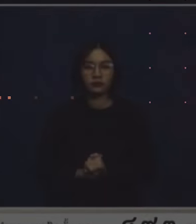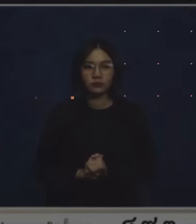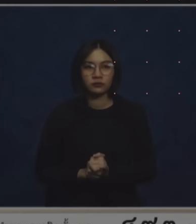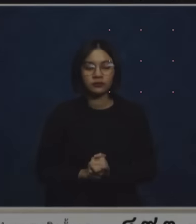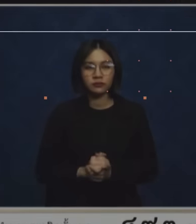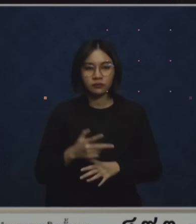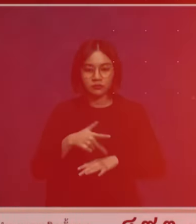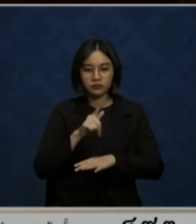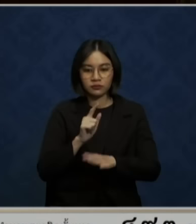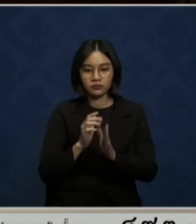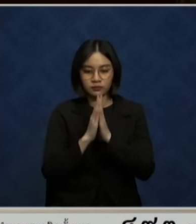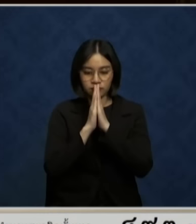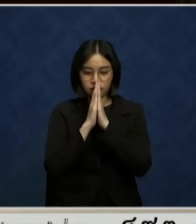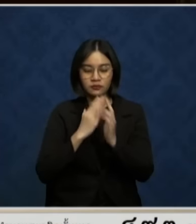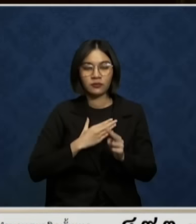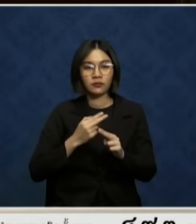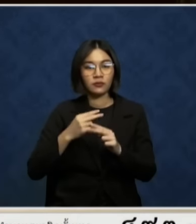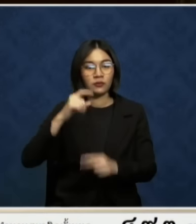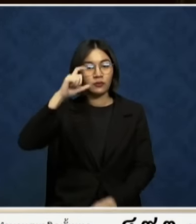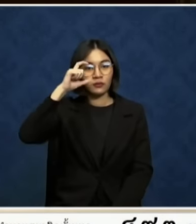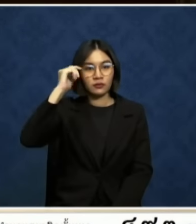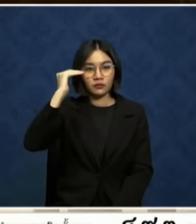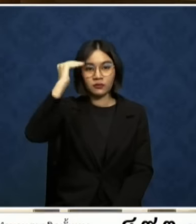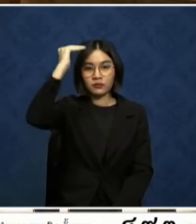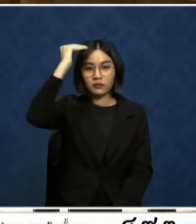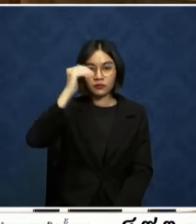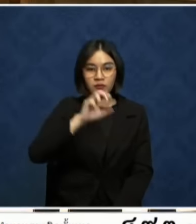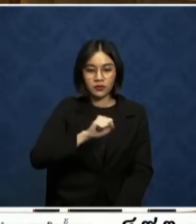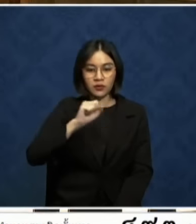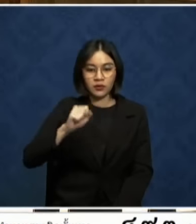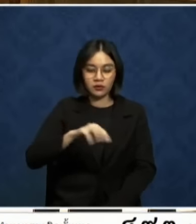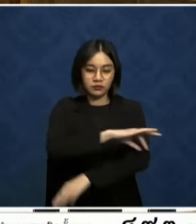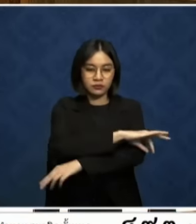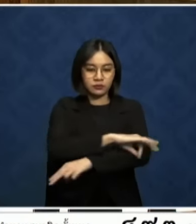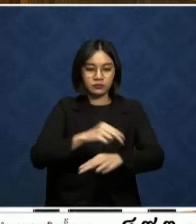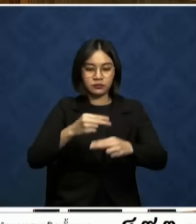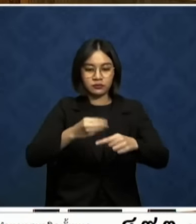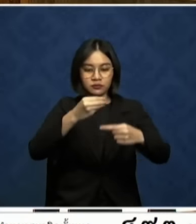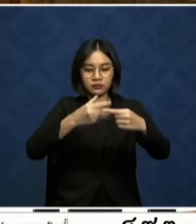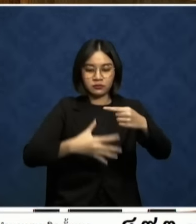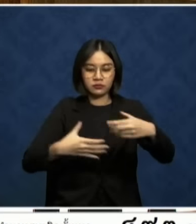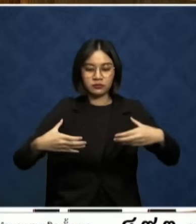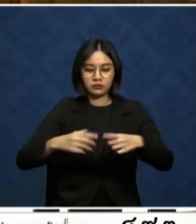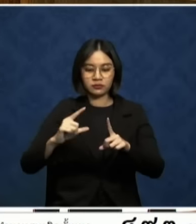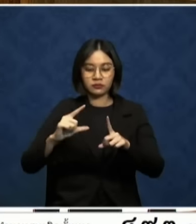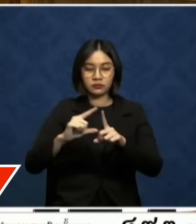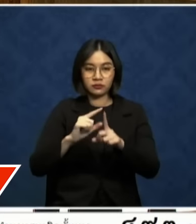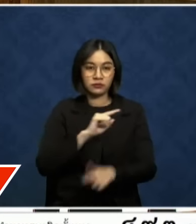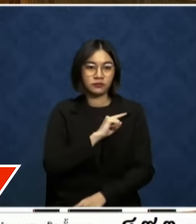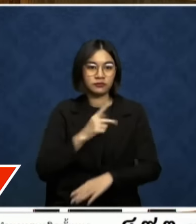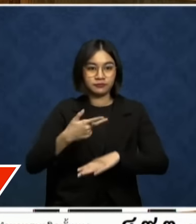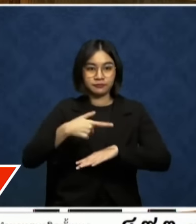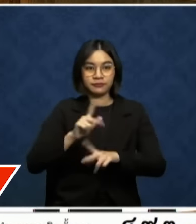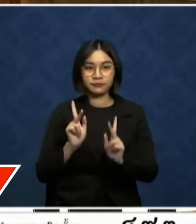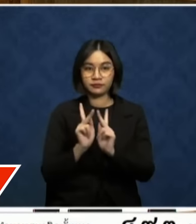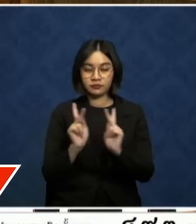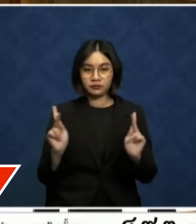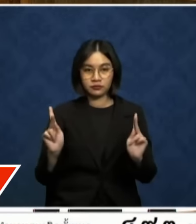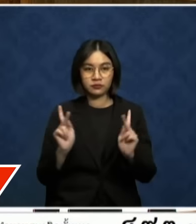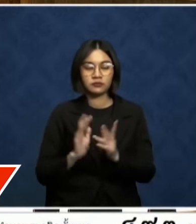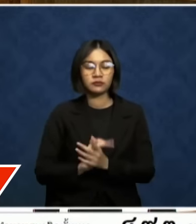เรียนท่านประธานผมรังสิมันโรมสมาชิกสภาผู้แทนราษฎรบัญชีรายชื่อพรรคประชาชนในฐานะประธานคณะกรรมการนะครับ